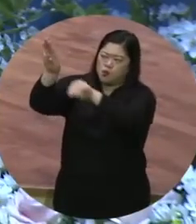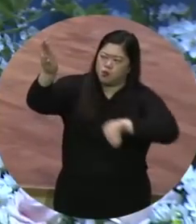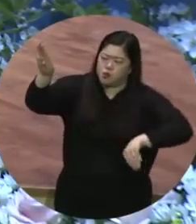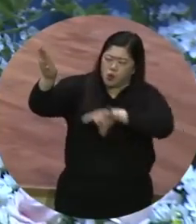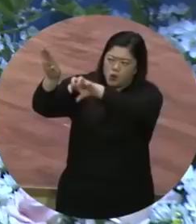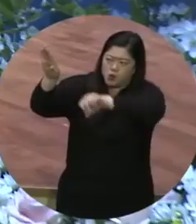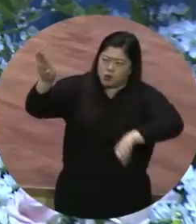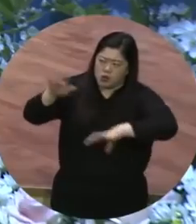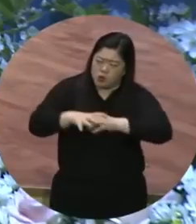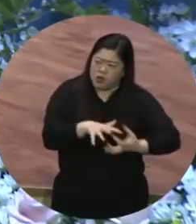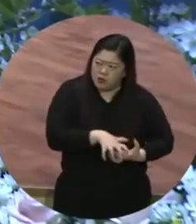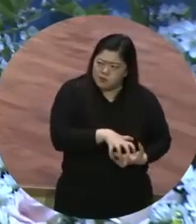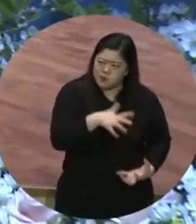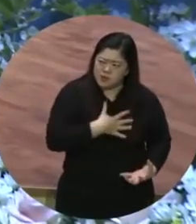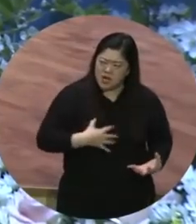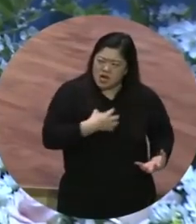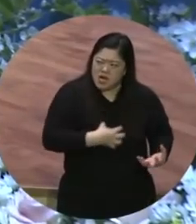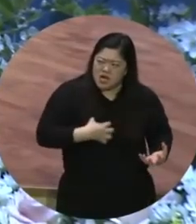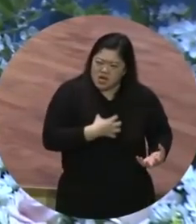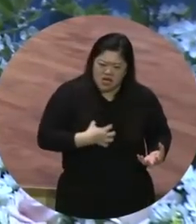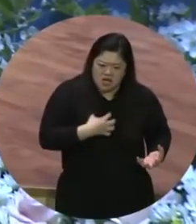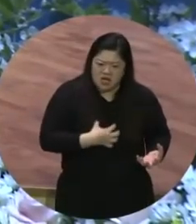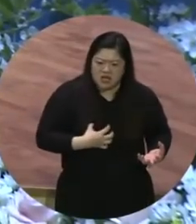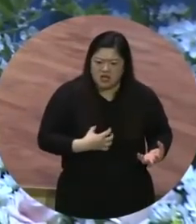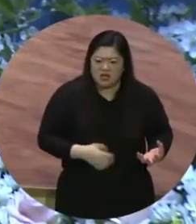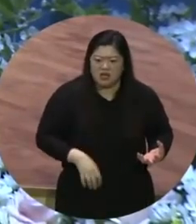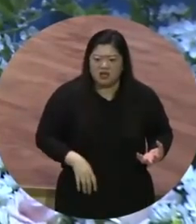다 빠져버리고 이렇게.